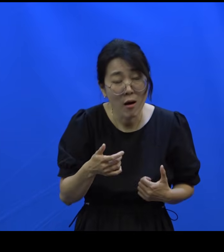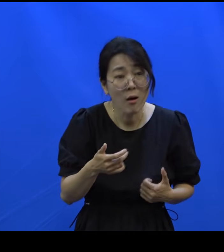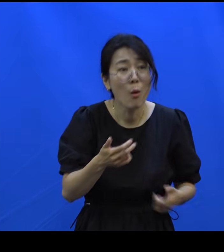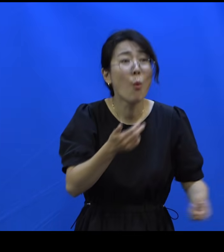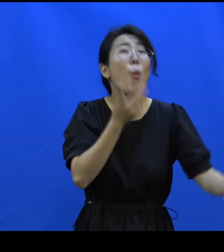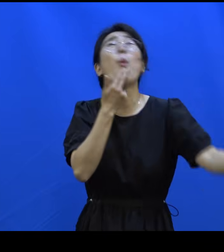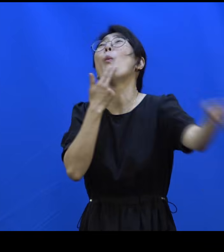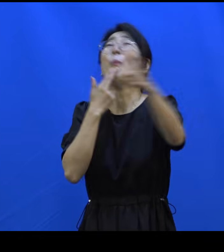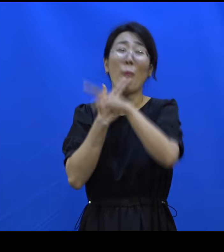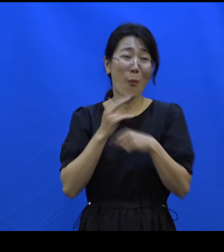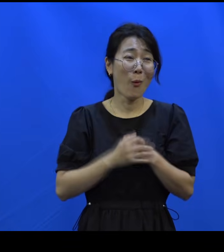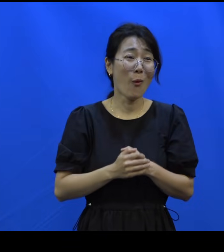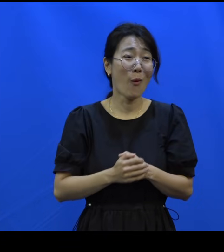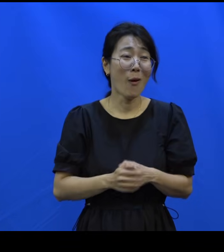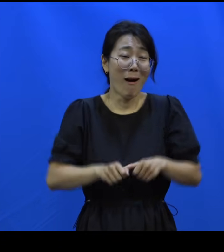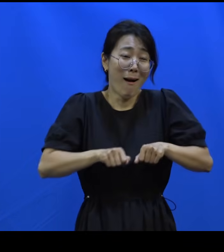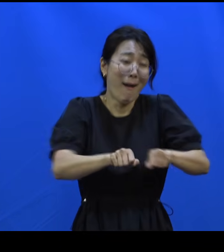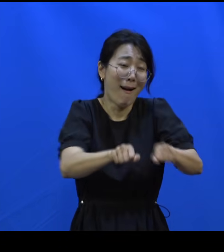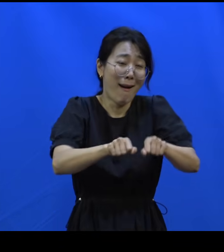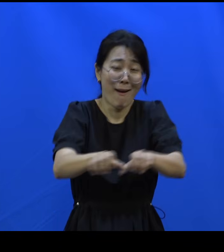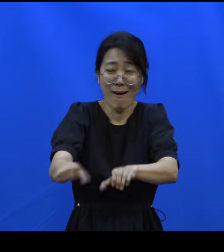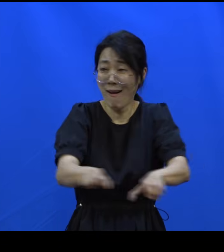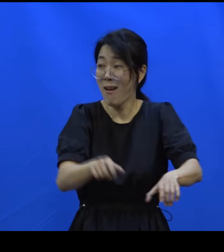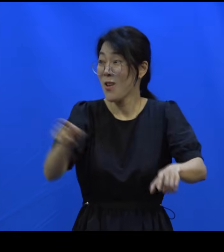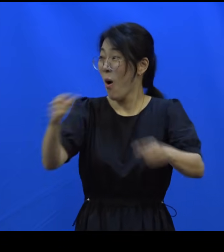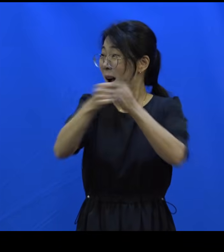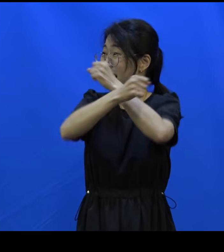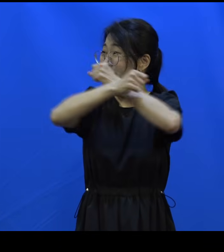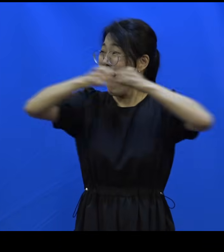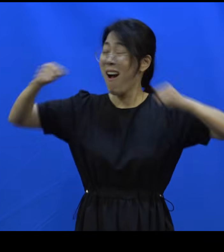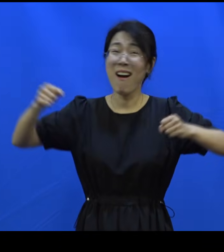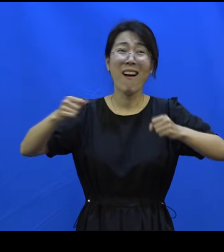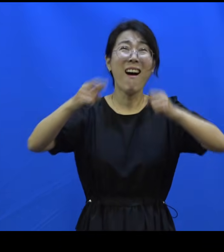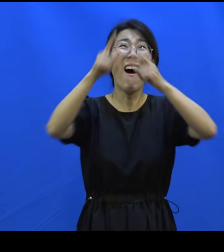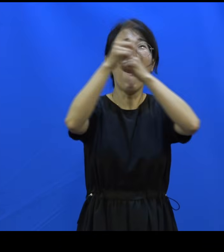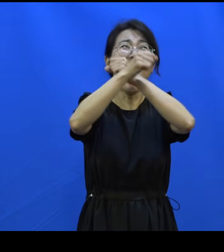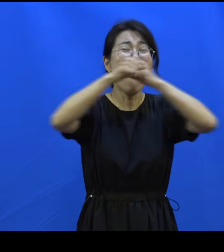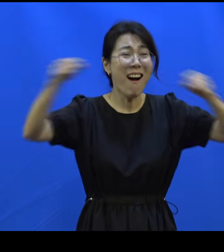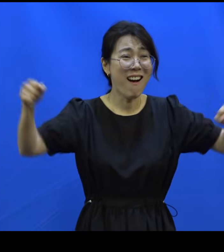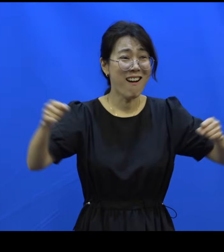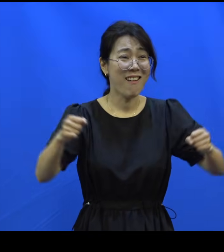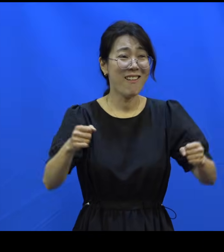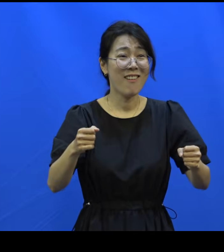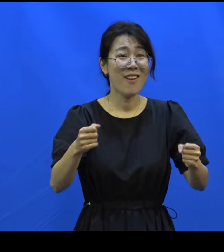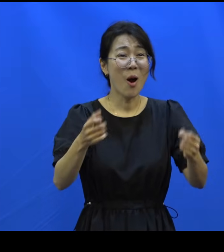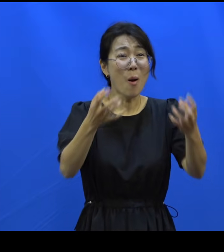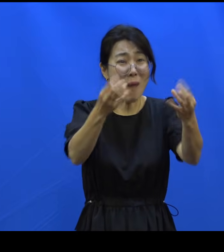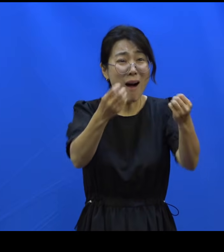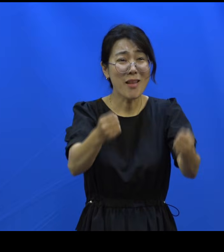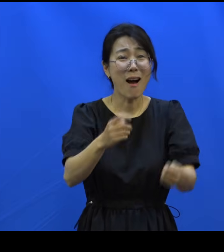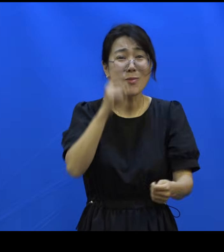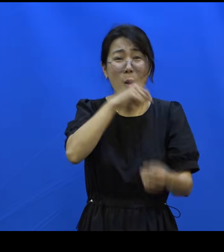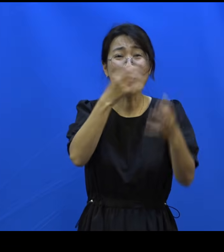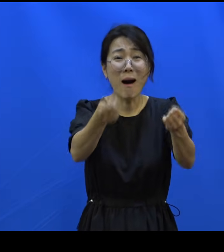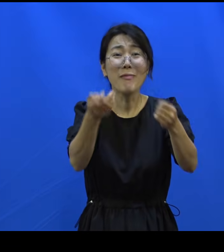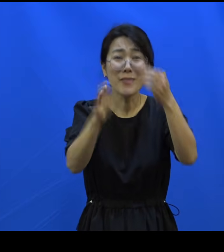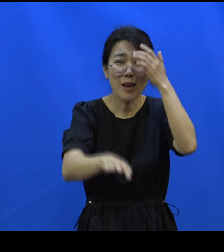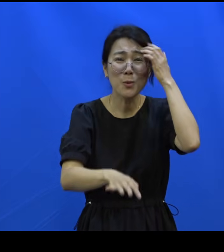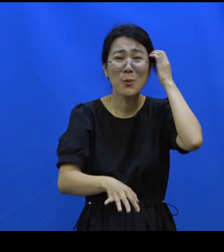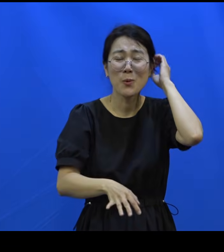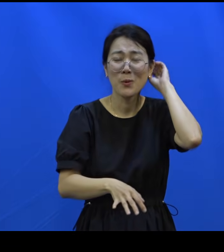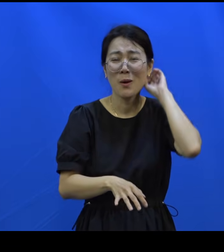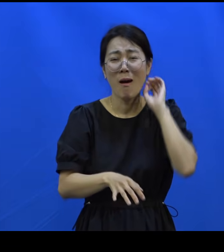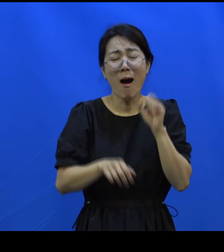하면 이렇게 할 수가 없죠, 여러분. 이 본당이 너무 크잖아요. 교회가 이 홀이 얼마나 많아요, 여러분. 여러분, 새벽